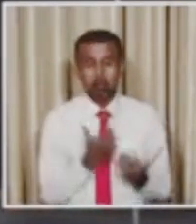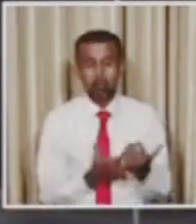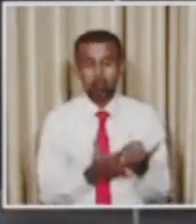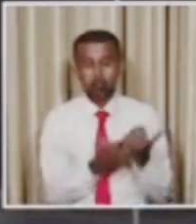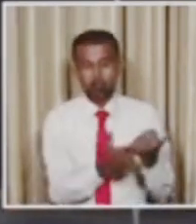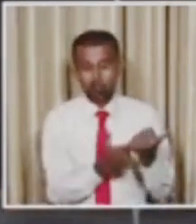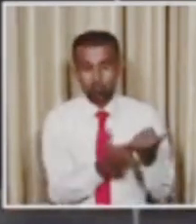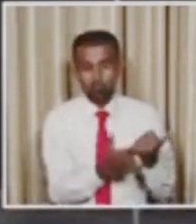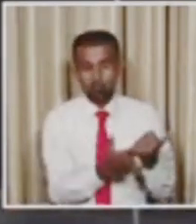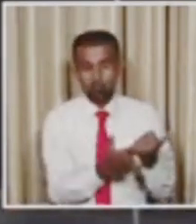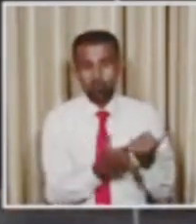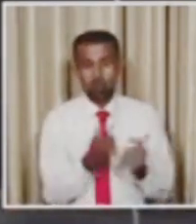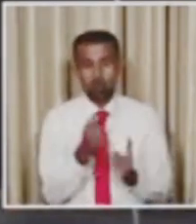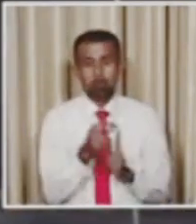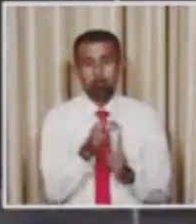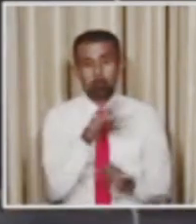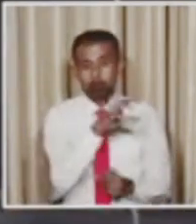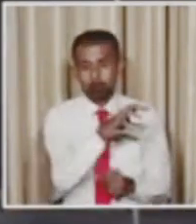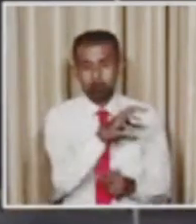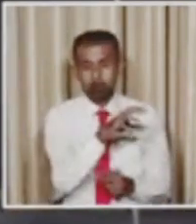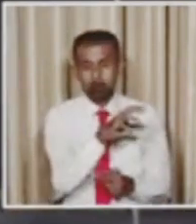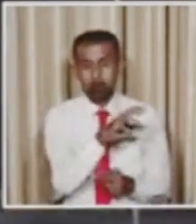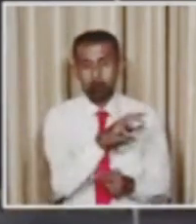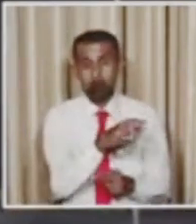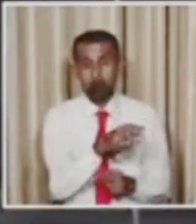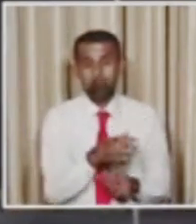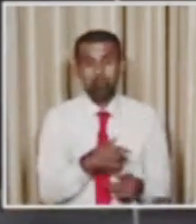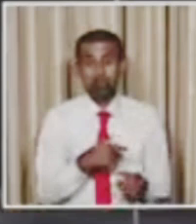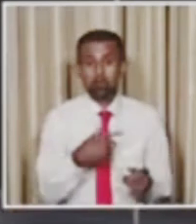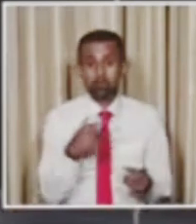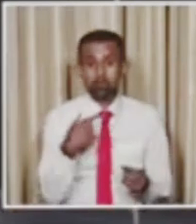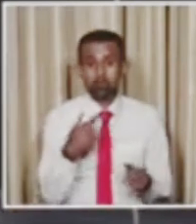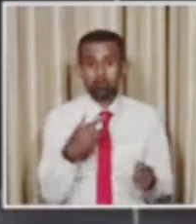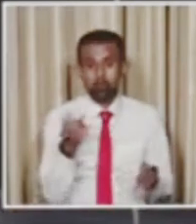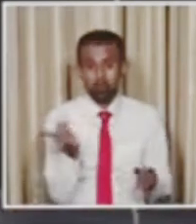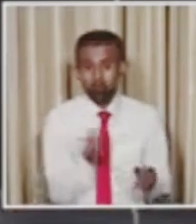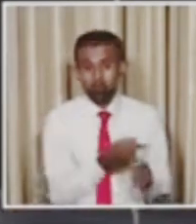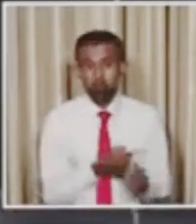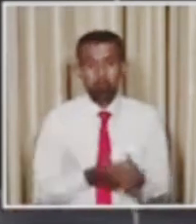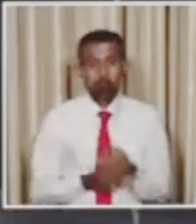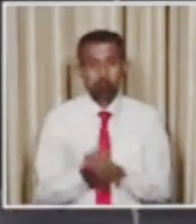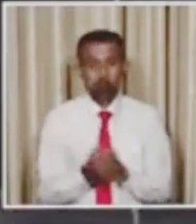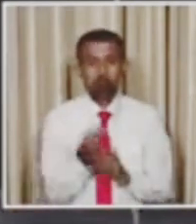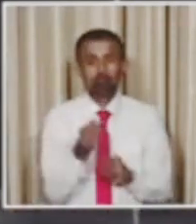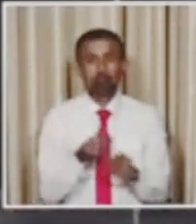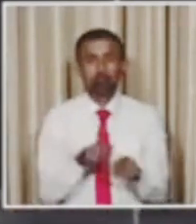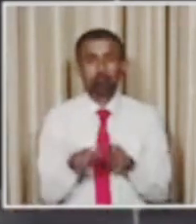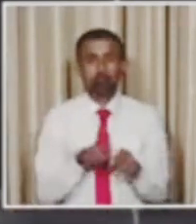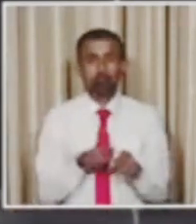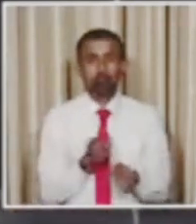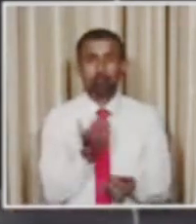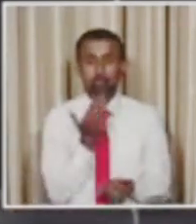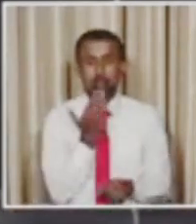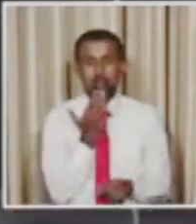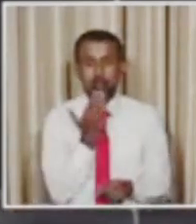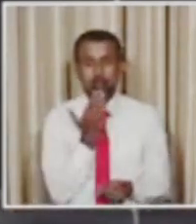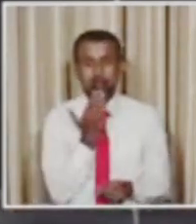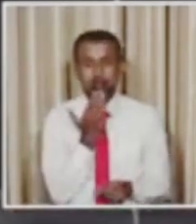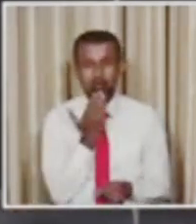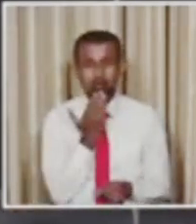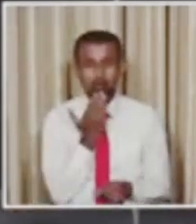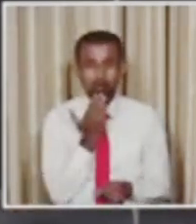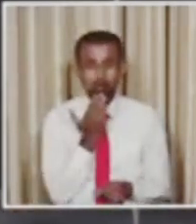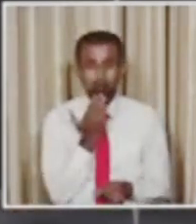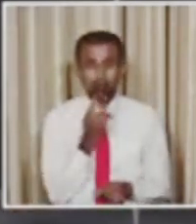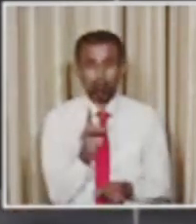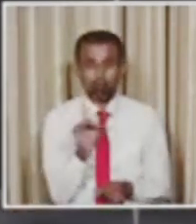සපයමින් පලස්තීනුවන් එකරාපත් එකා විනාශ කරන්න උදව් දෙනවා වගේම තමයි ඇමරිකා එක්සත් ජනපදයේ එක